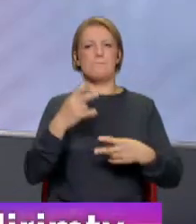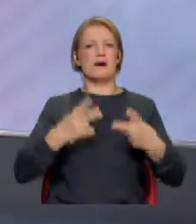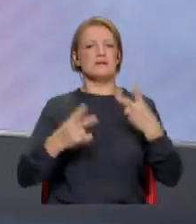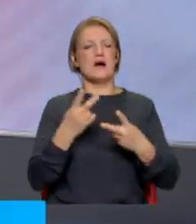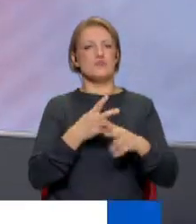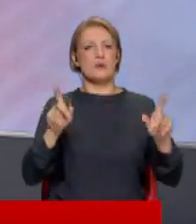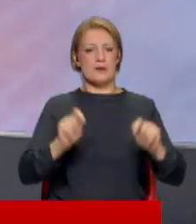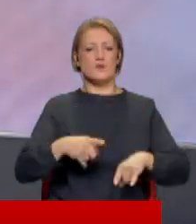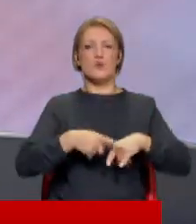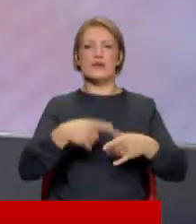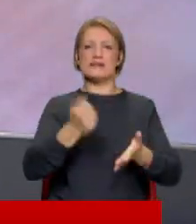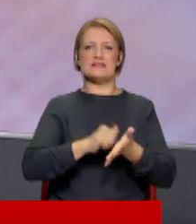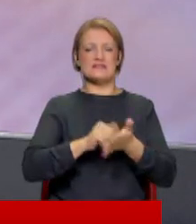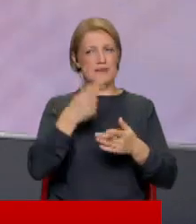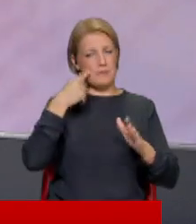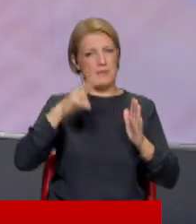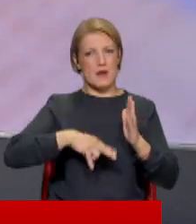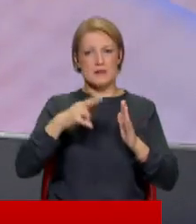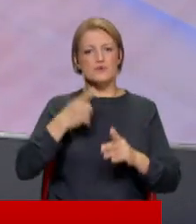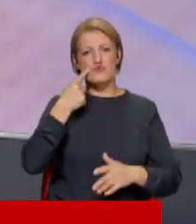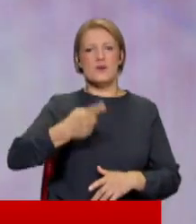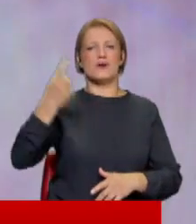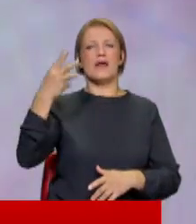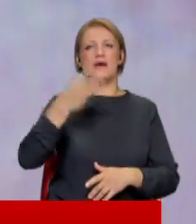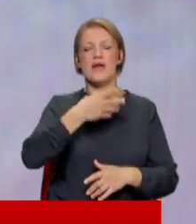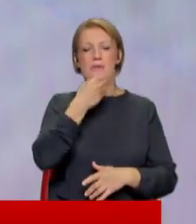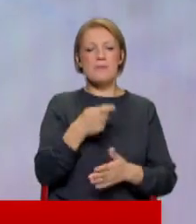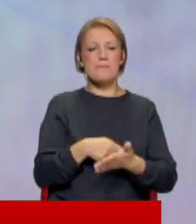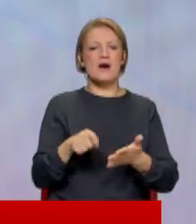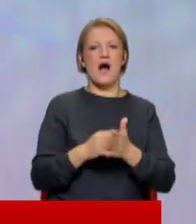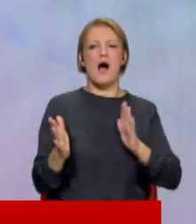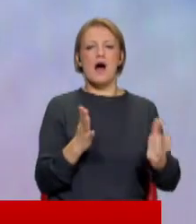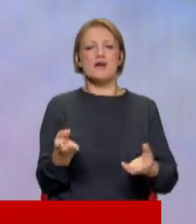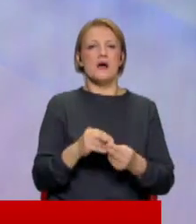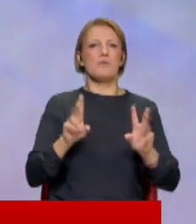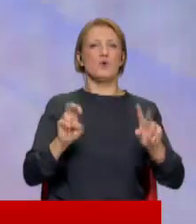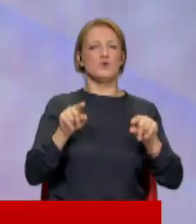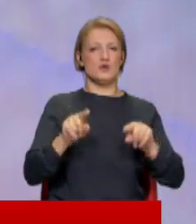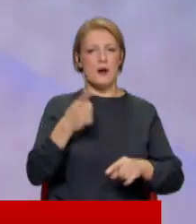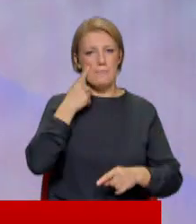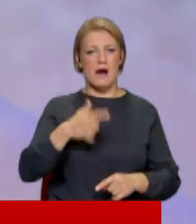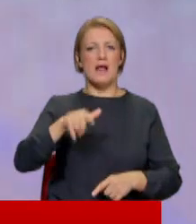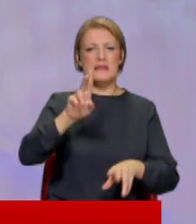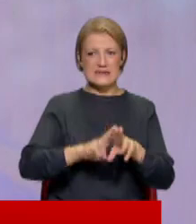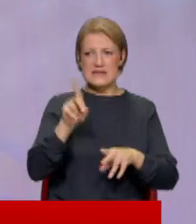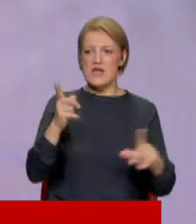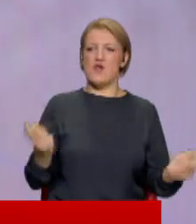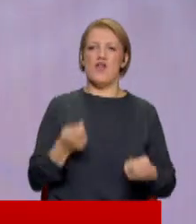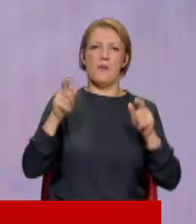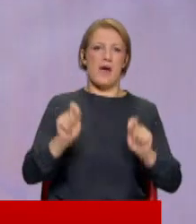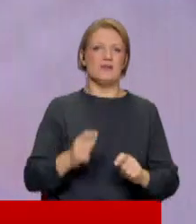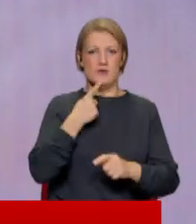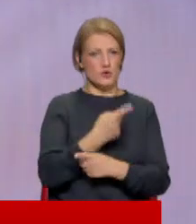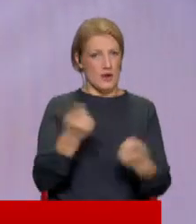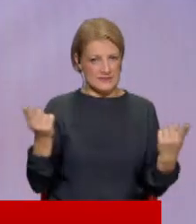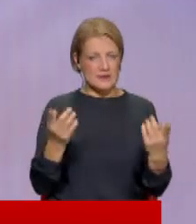açıklamalarda bulundu Hürriyet gazetesinden takip edelim Cumhurbaşkanı Erdoğan emekli maaşlarını ara Zam konusunda Bakanlığın çalışma yaptığını